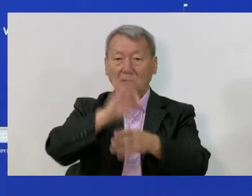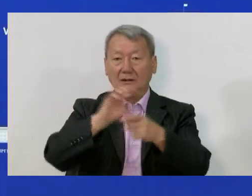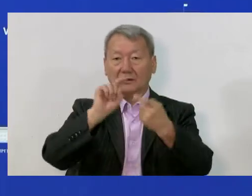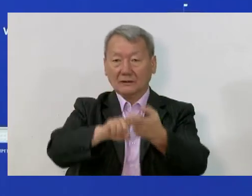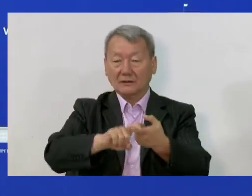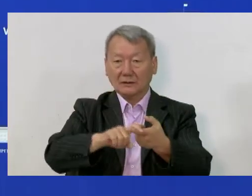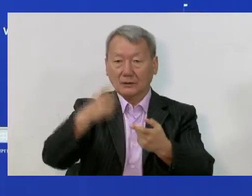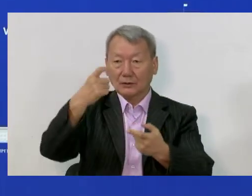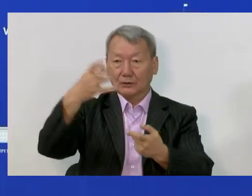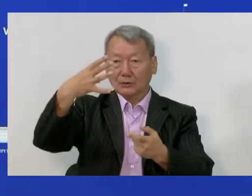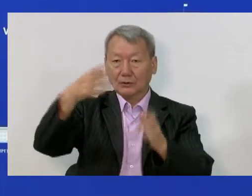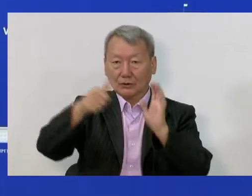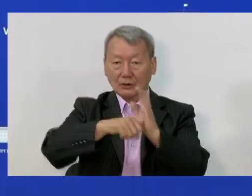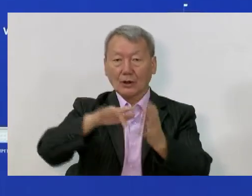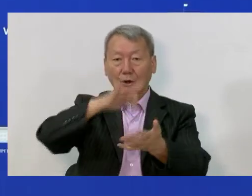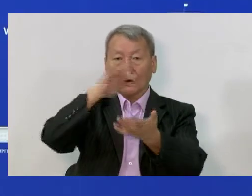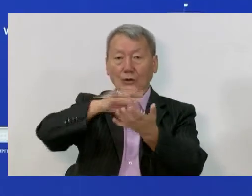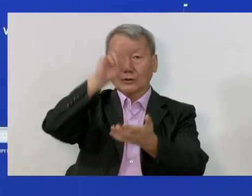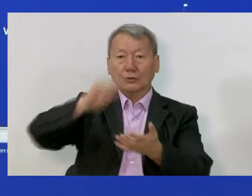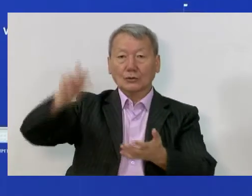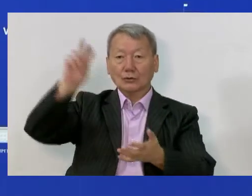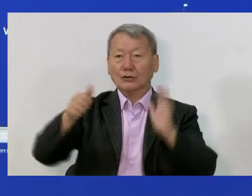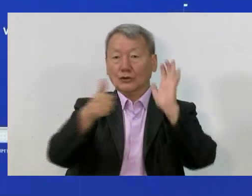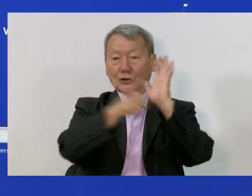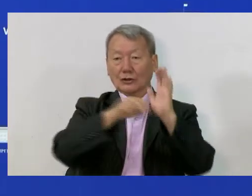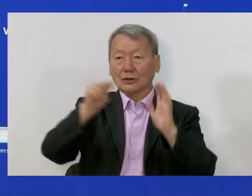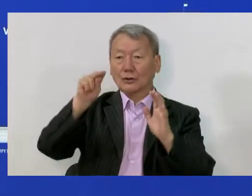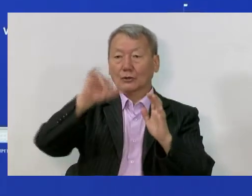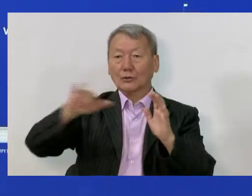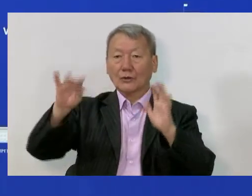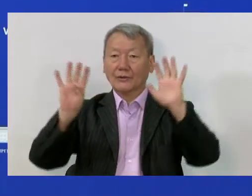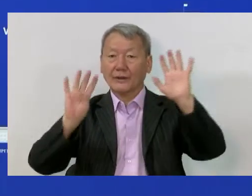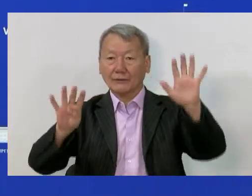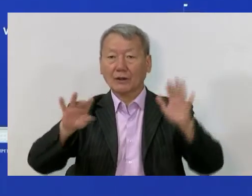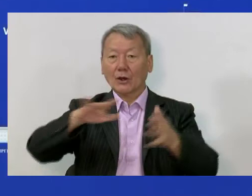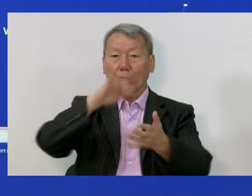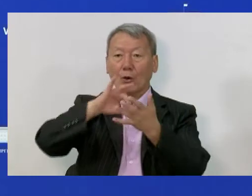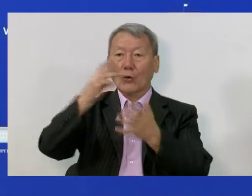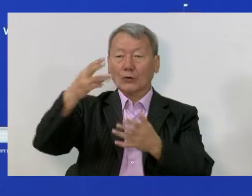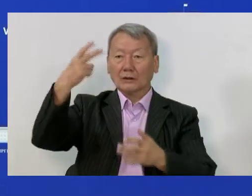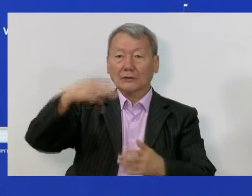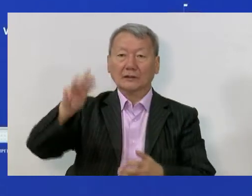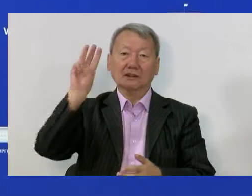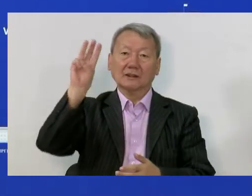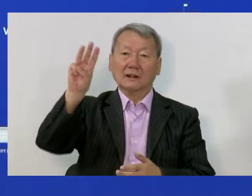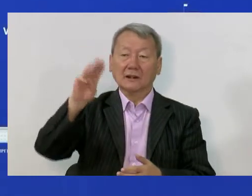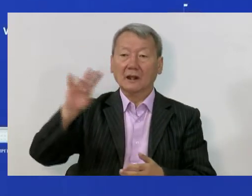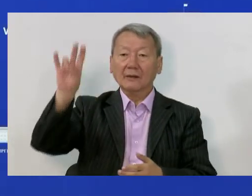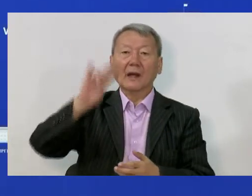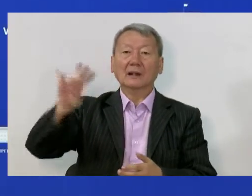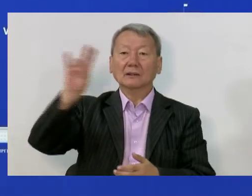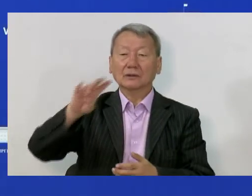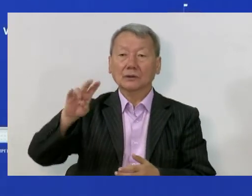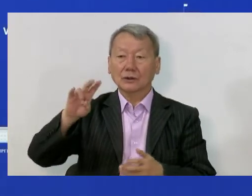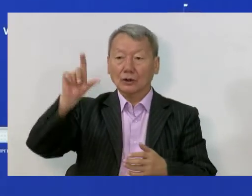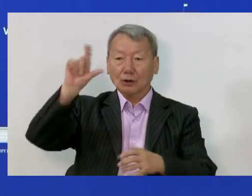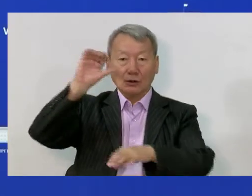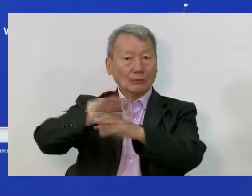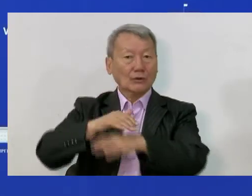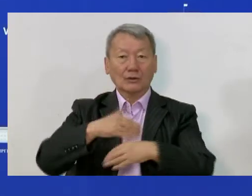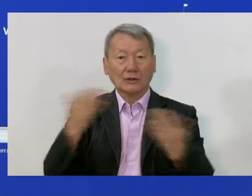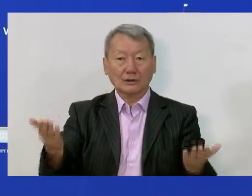В городе Бешкек 6, Чуйской области 9, в городе Орш 23, Нарынской области случаи не